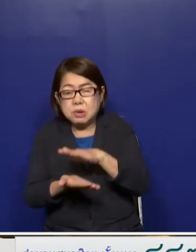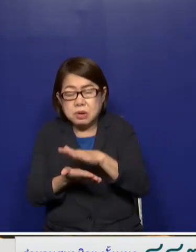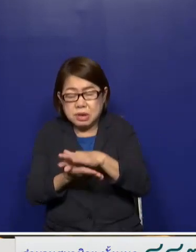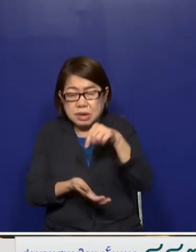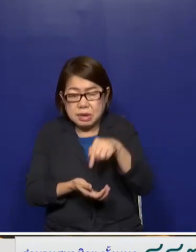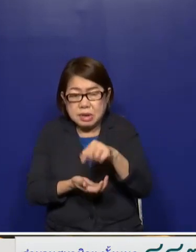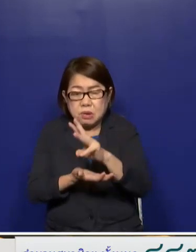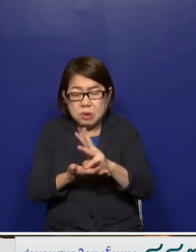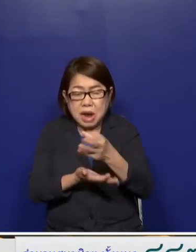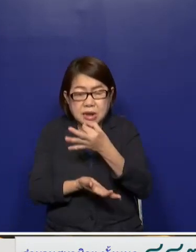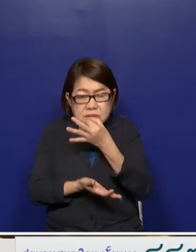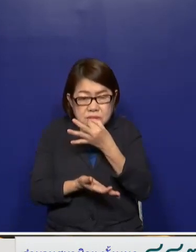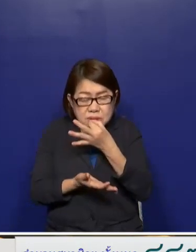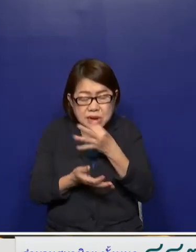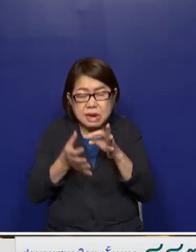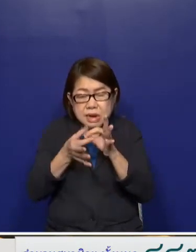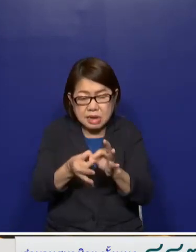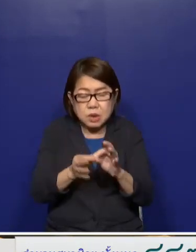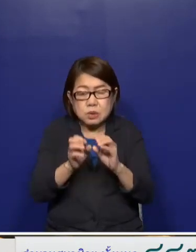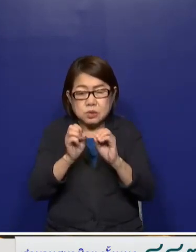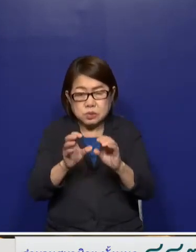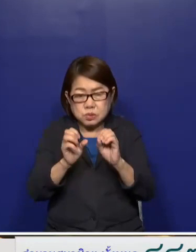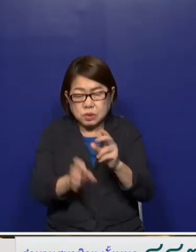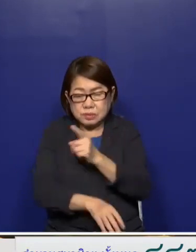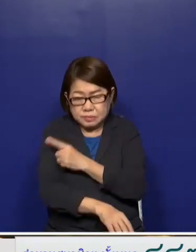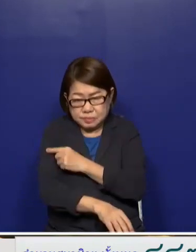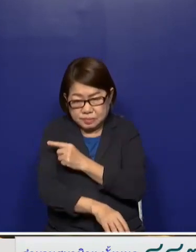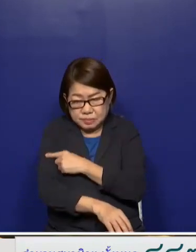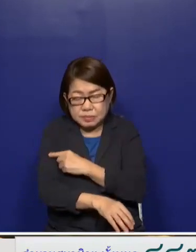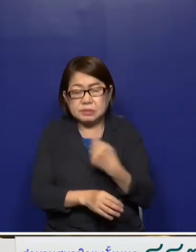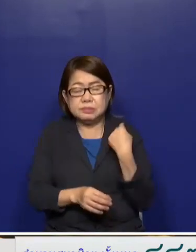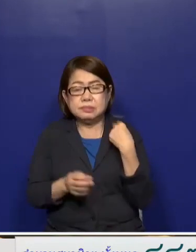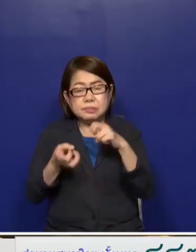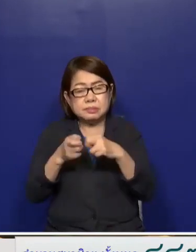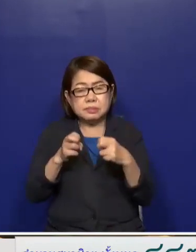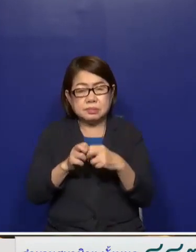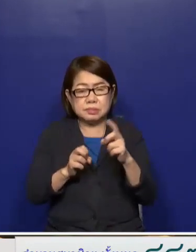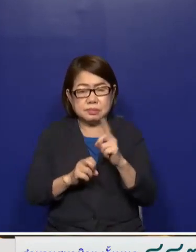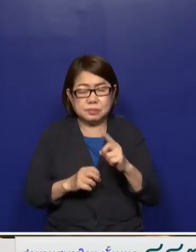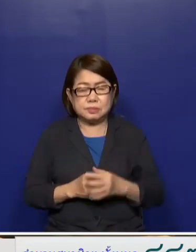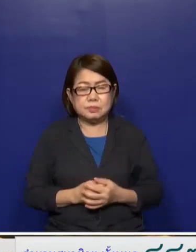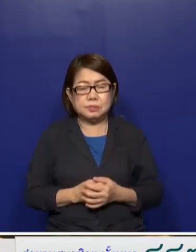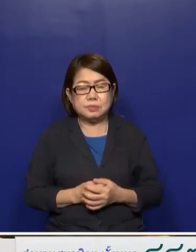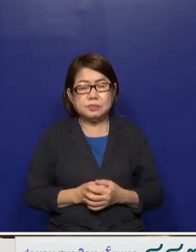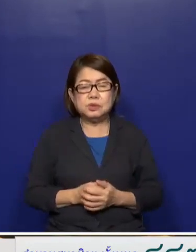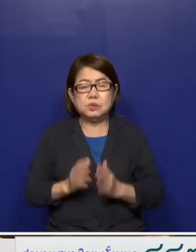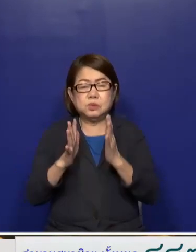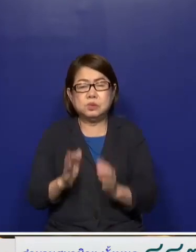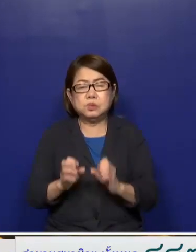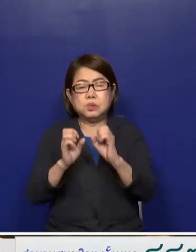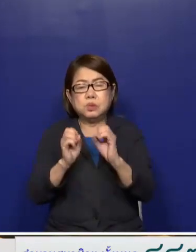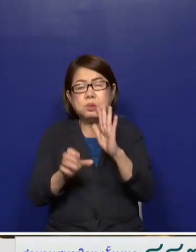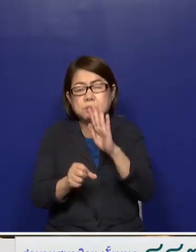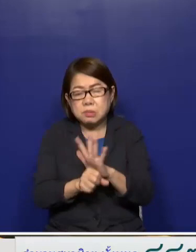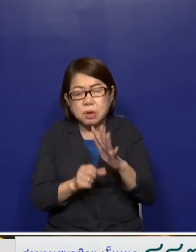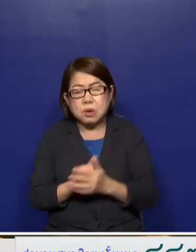วิทยาลัยอาชีวะวิทยาลัยสถาบันอาชีวะซึ่งเปิดสอนในระดับปริญญาตรีก็ขาดคุณครูที่จะสอน